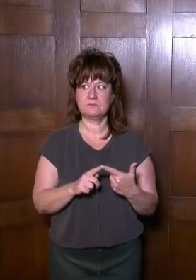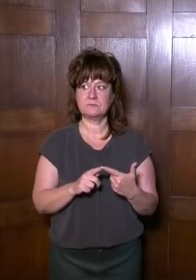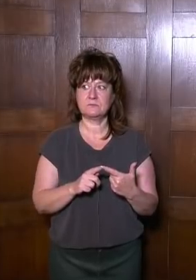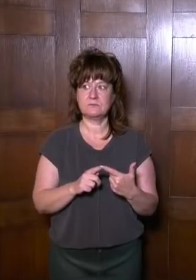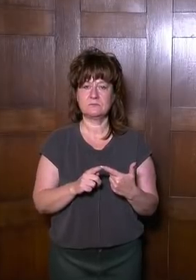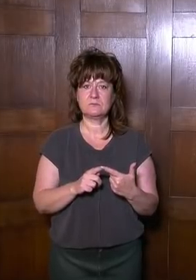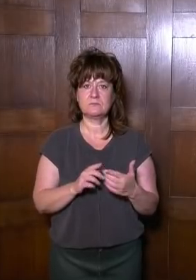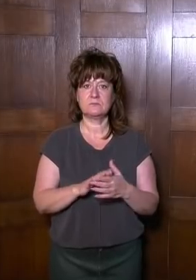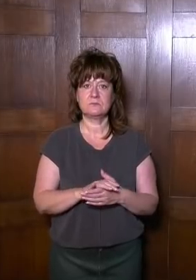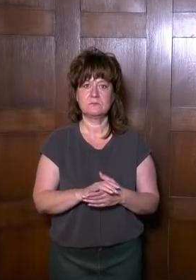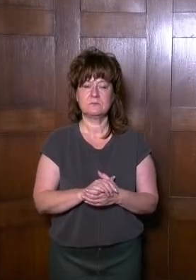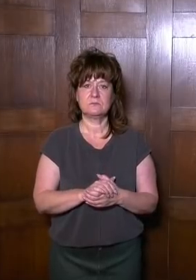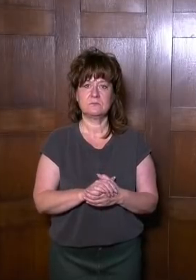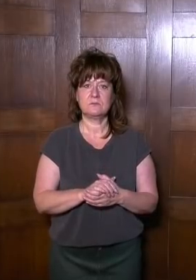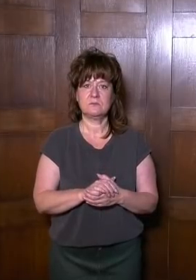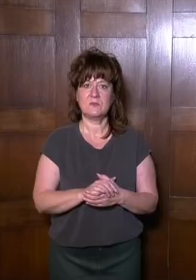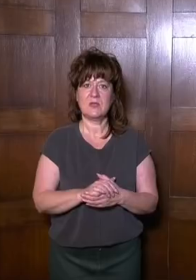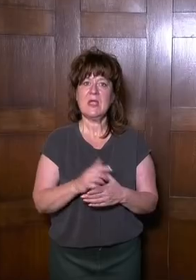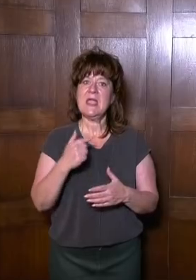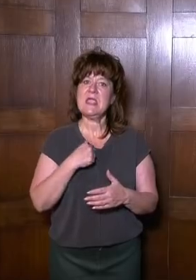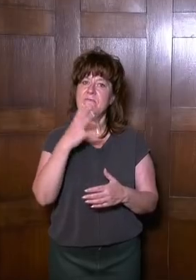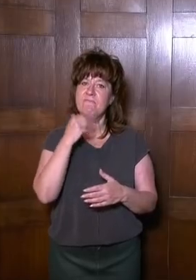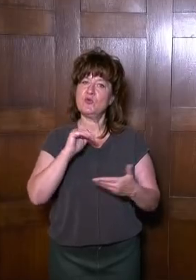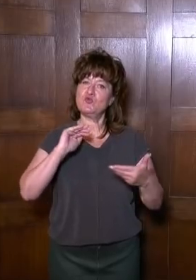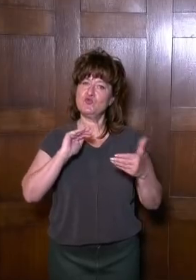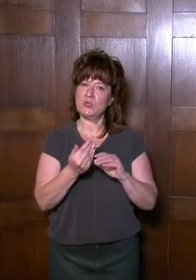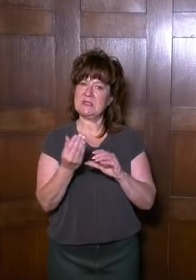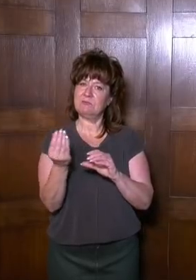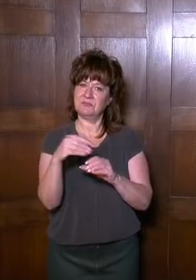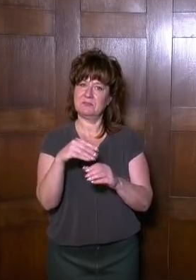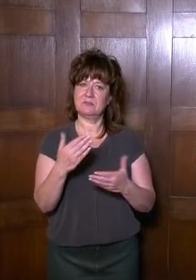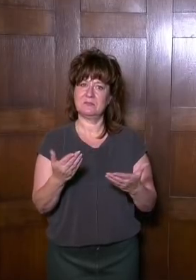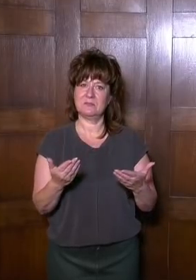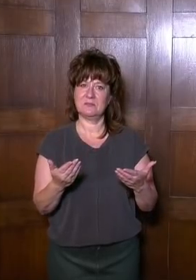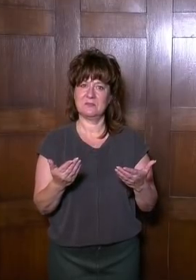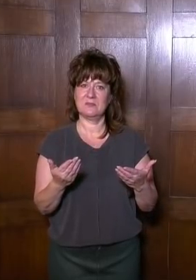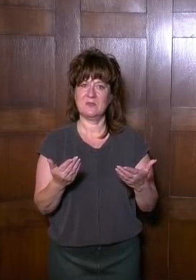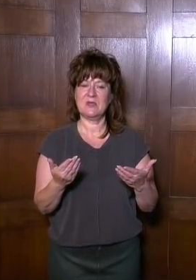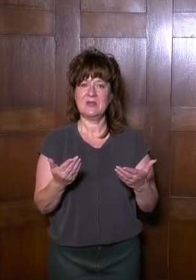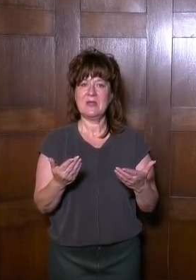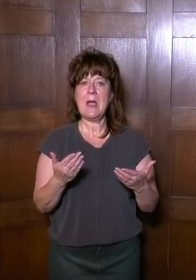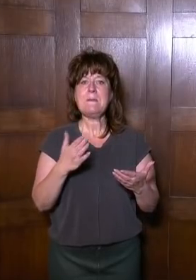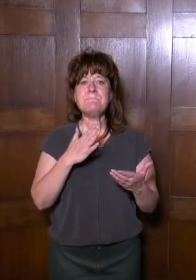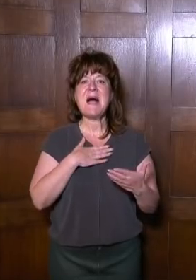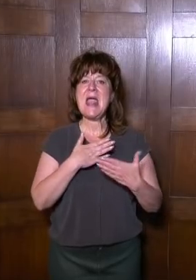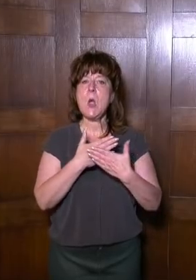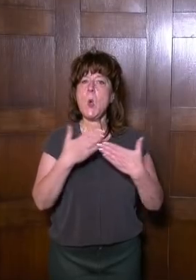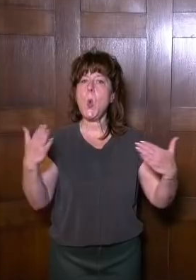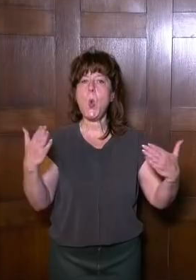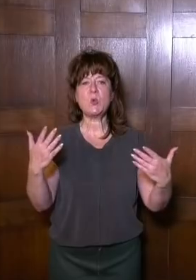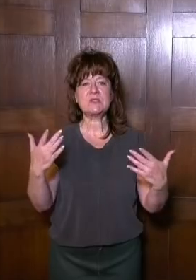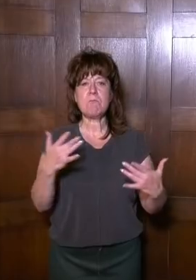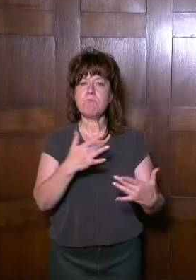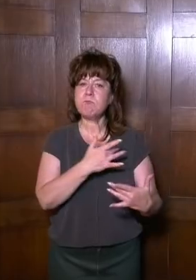Ich erlaube mir eine ganz kurze Ergänzung noch zu vorhin, die meine große Betroffenheit